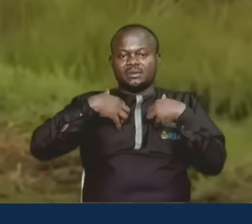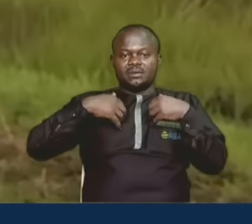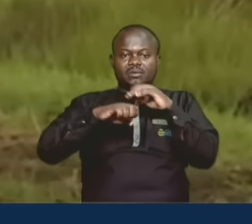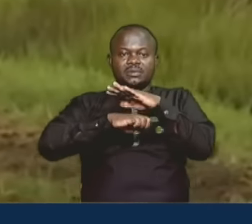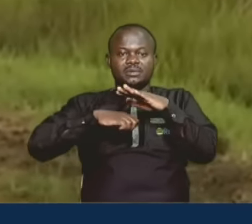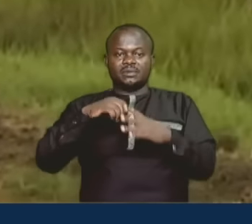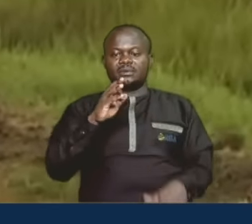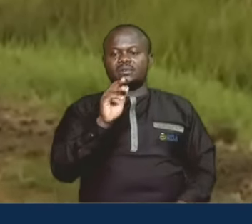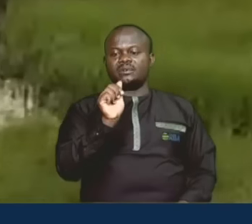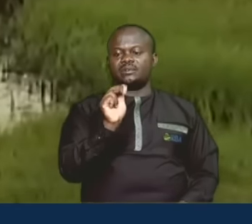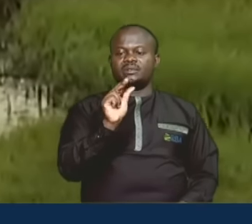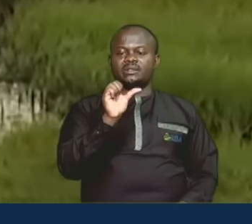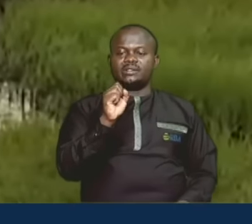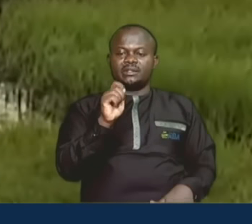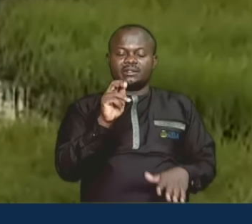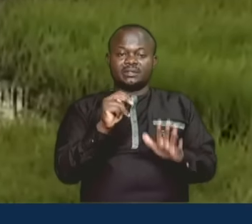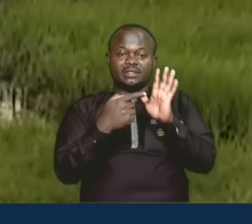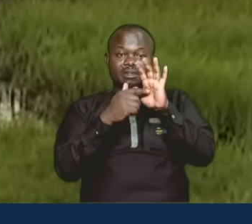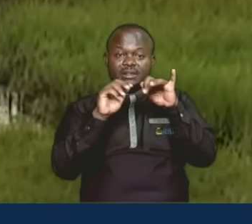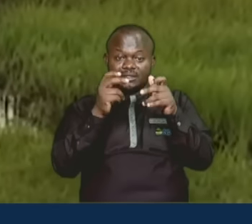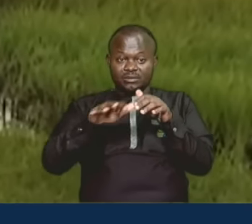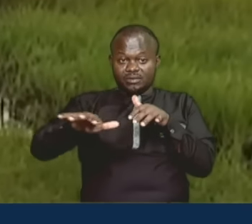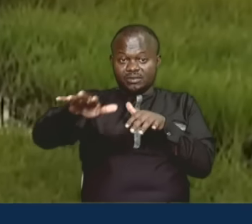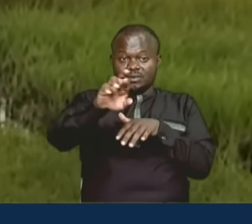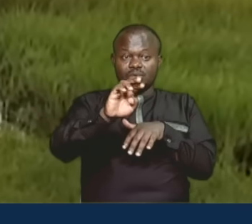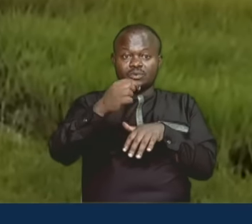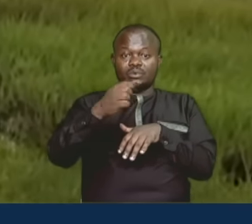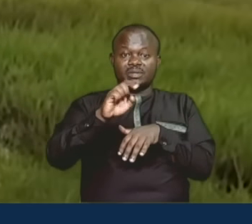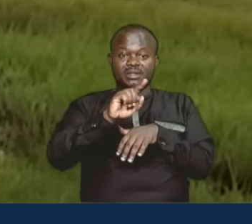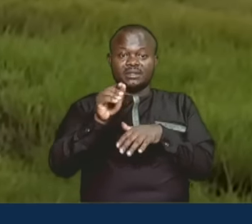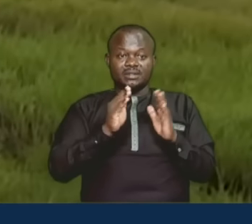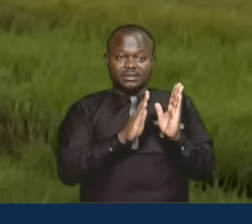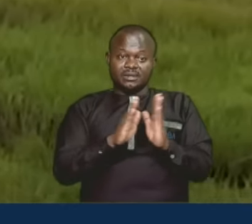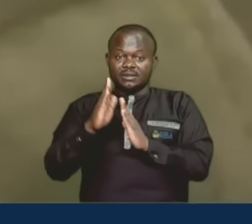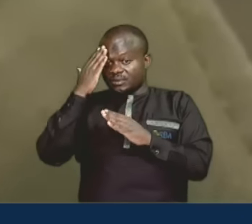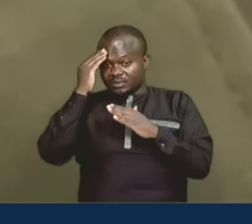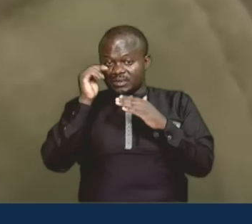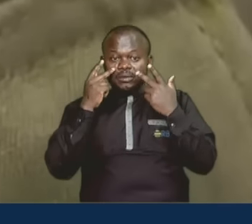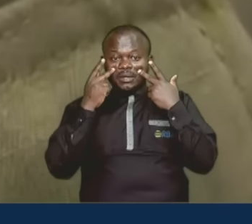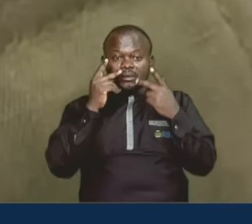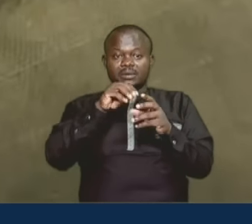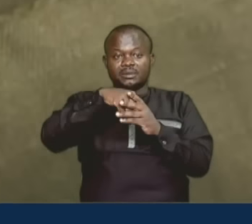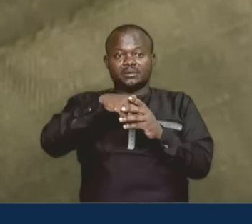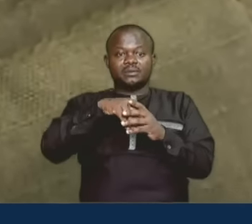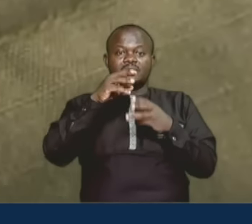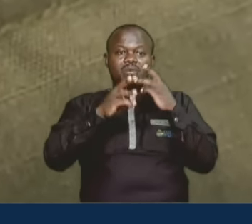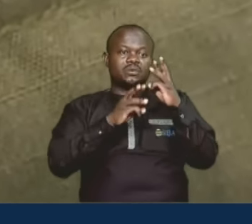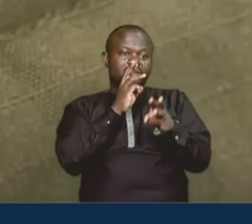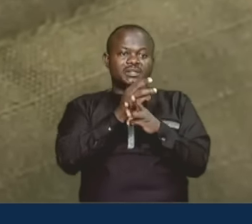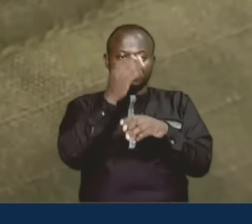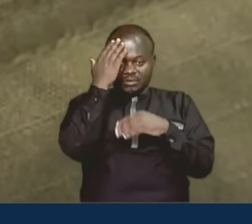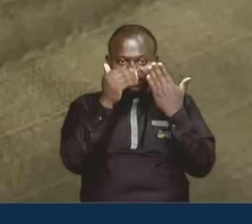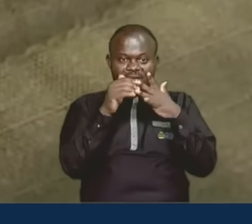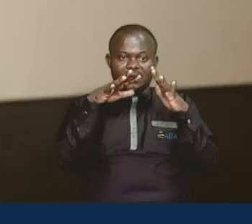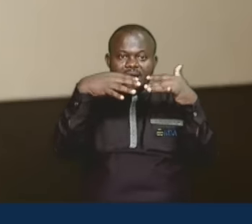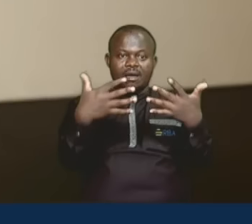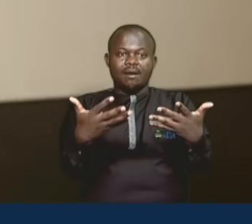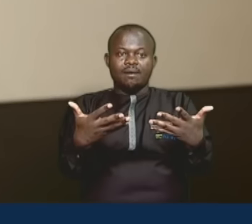Faustin Munyazikwiye, yagaragaje ko iki gishanga cy'urugezi kiri gutegurwa ngo barebe uburyo cyashyirwa mu murage w'isi kubera uburyo